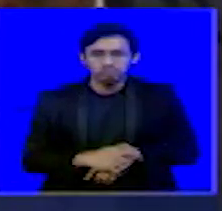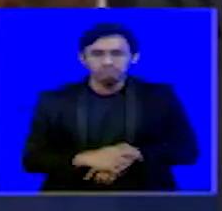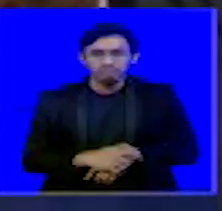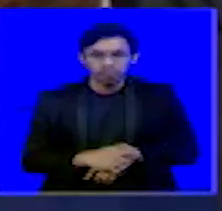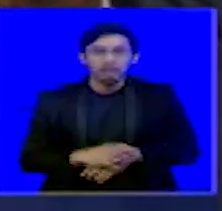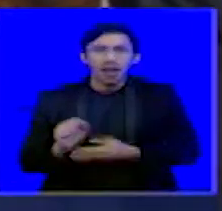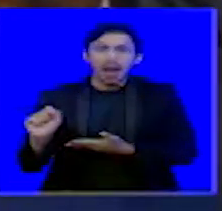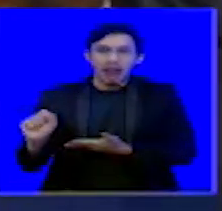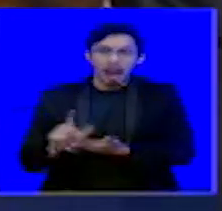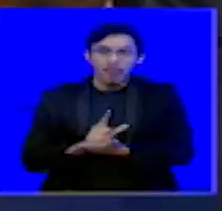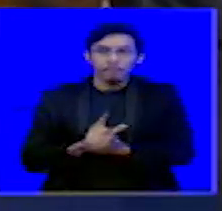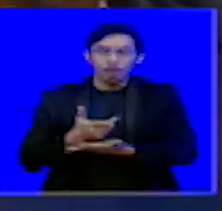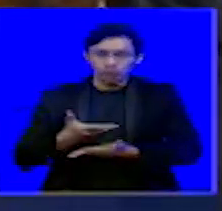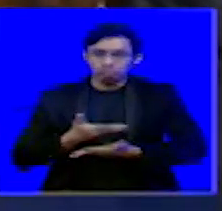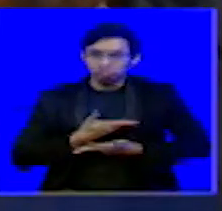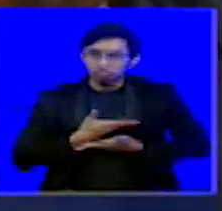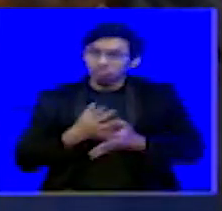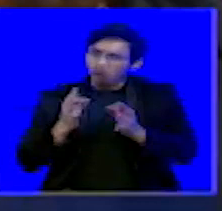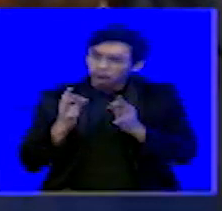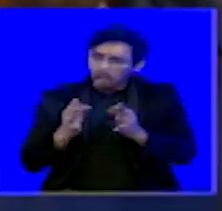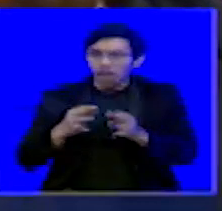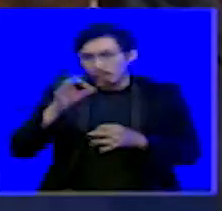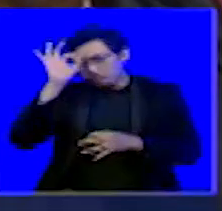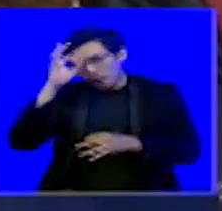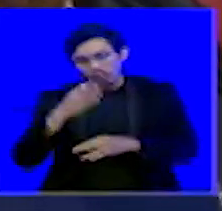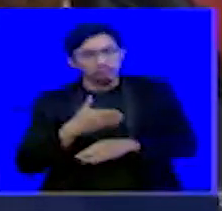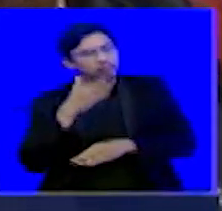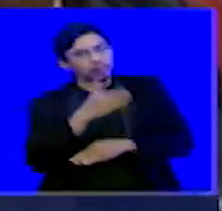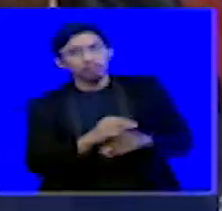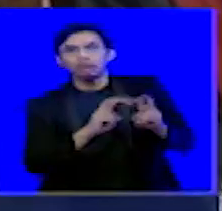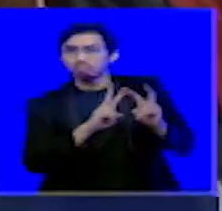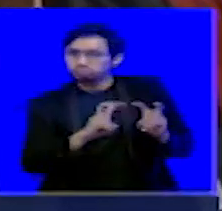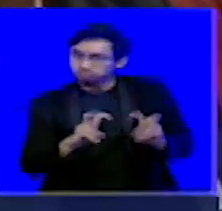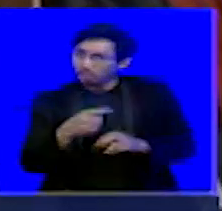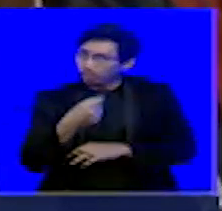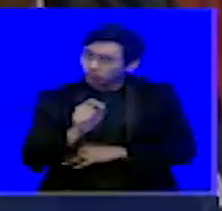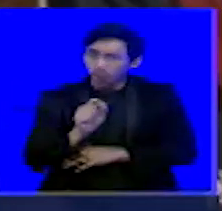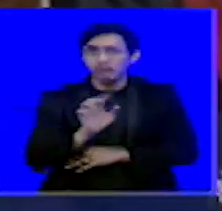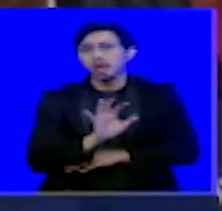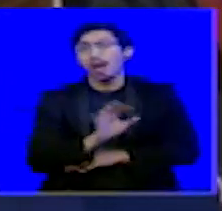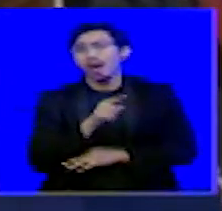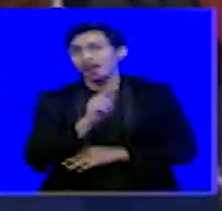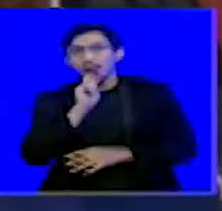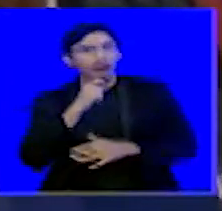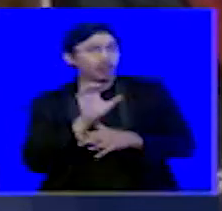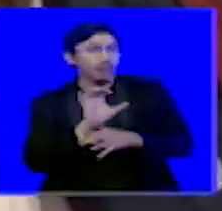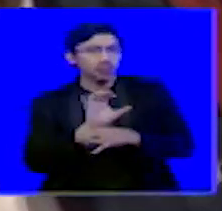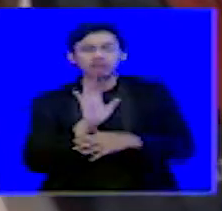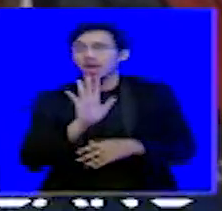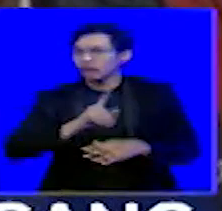jika benar, ini akan ditindak ya, akan ditegas dan diberi sanksi sesuai dengan ketentuan. Nanti biar Pasar Jaya